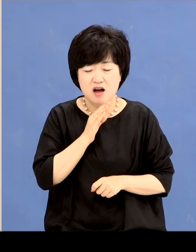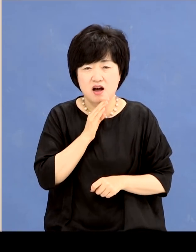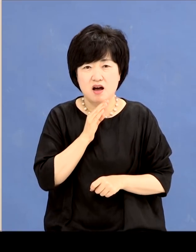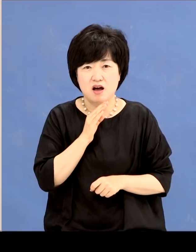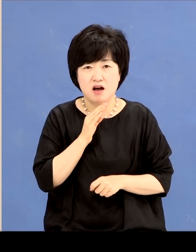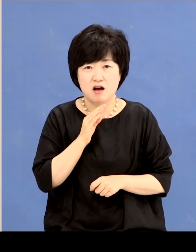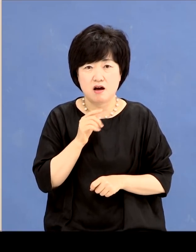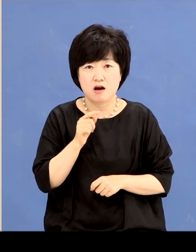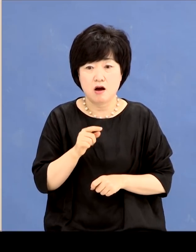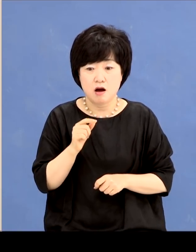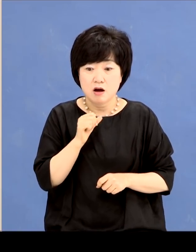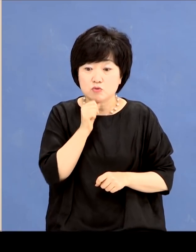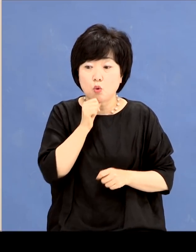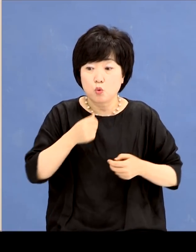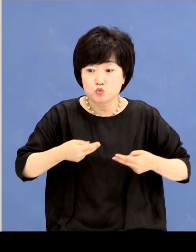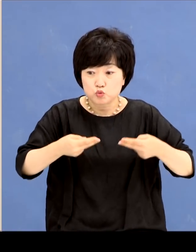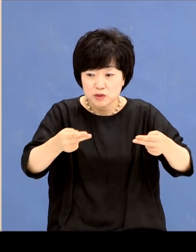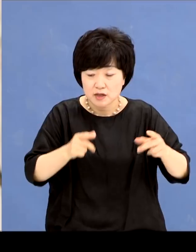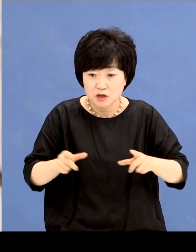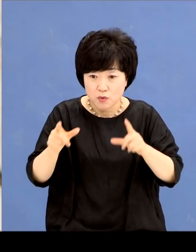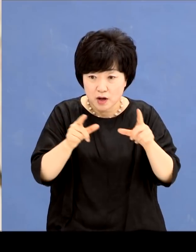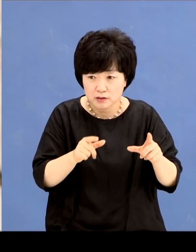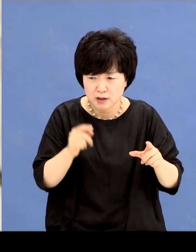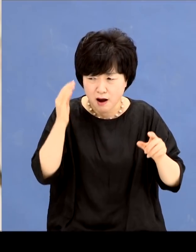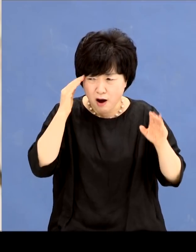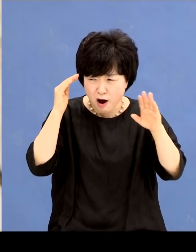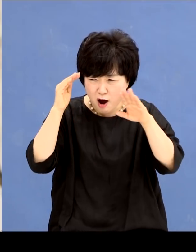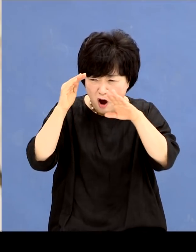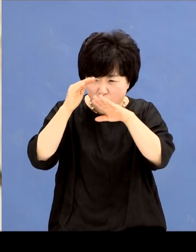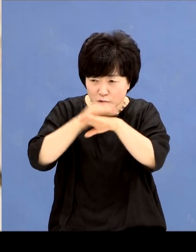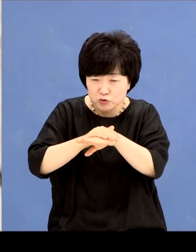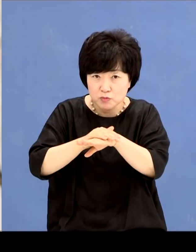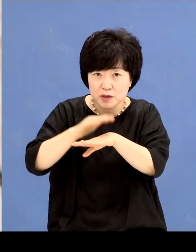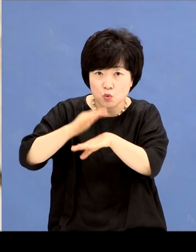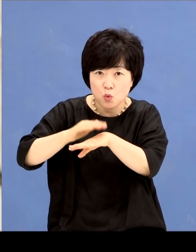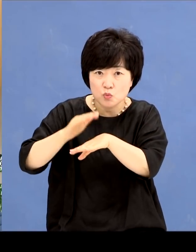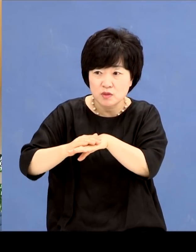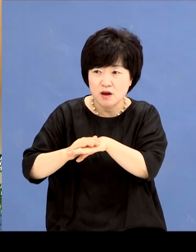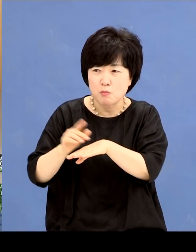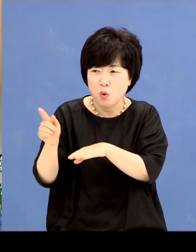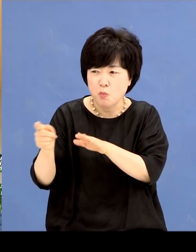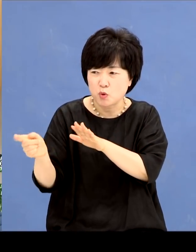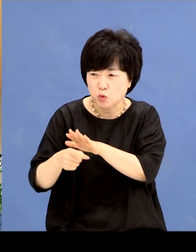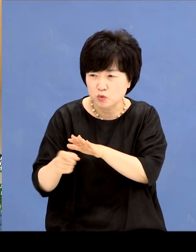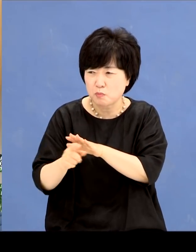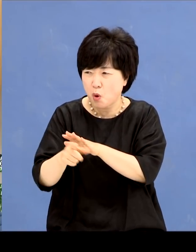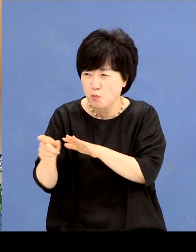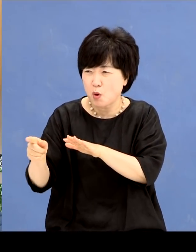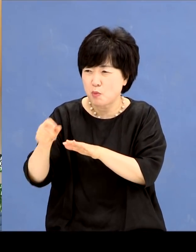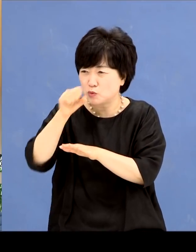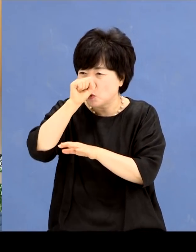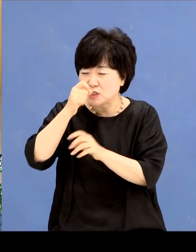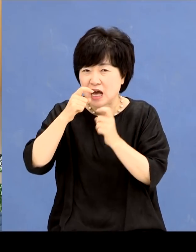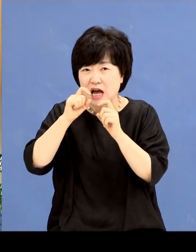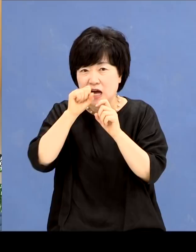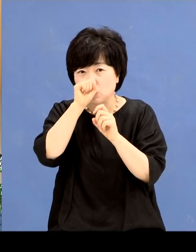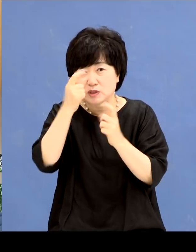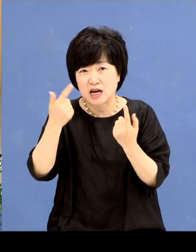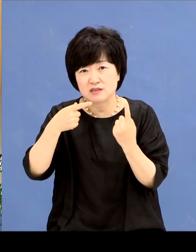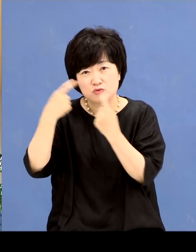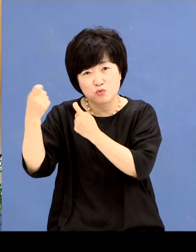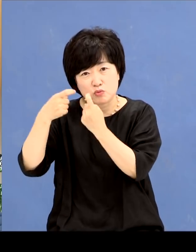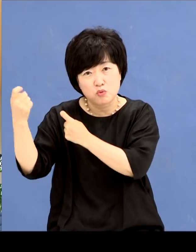보니 어둠의 손길들이 너무 당연하게 왜 아니겠어요. 꽂히더라고요. 예. 너무 감사하게 저는 그게 너무 싫었고 너무